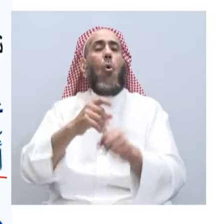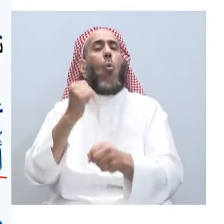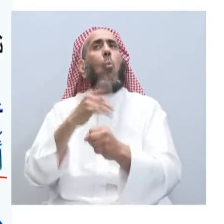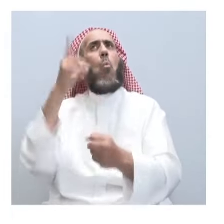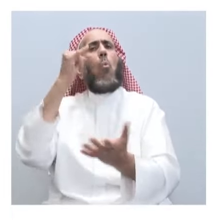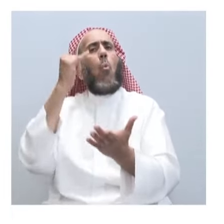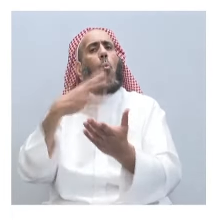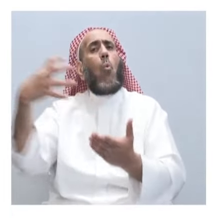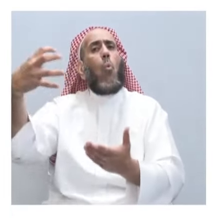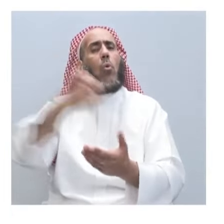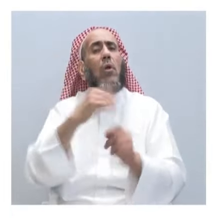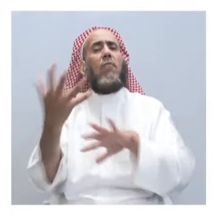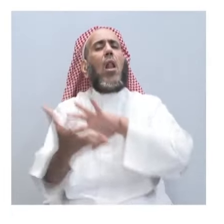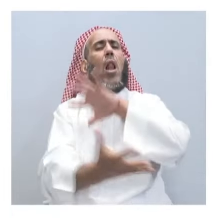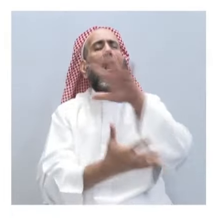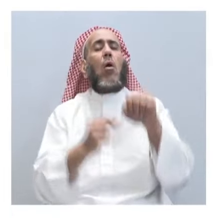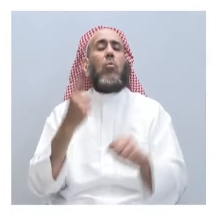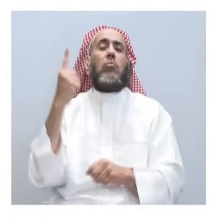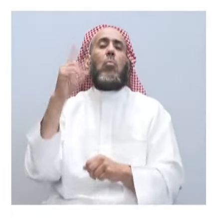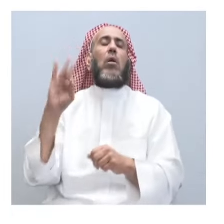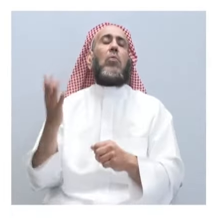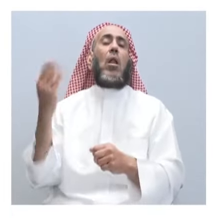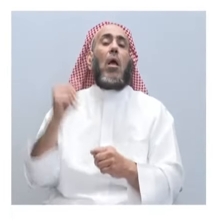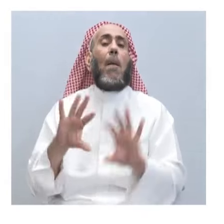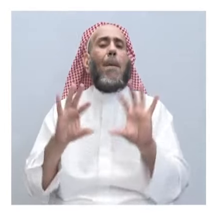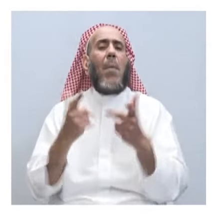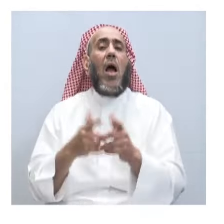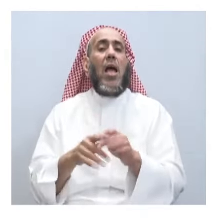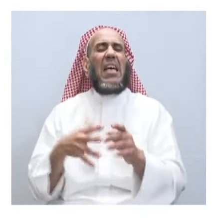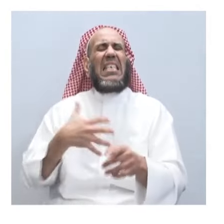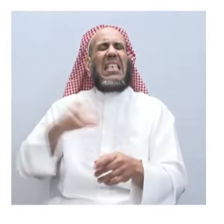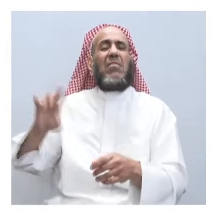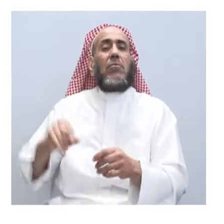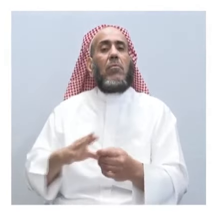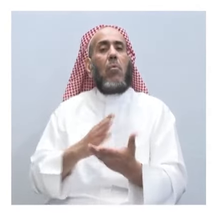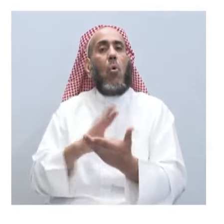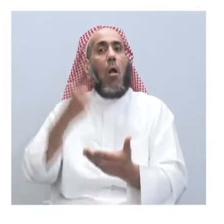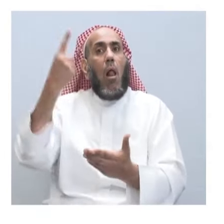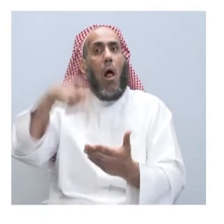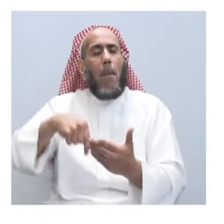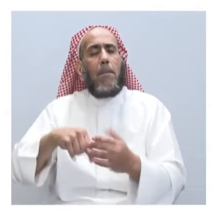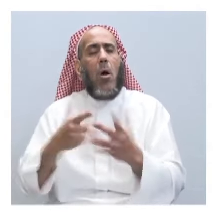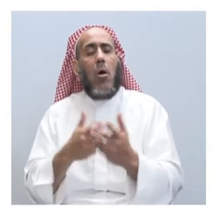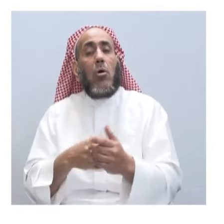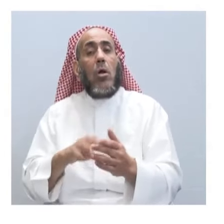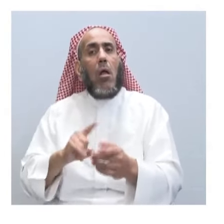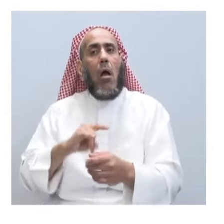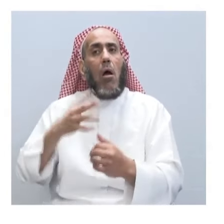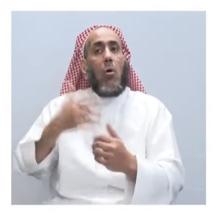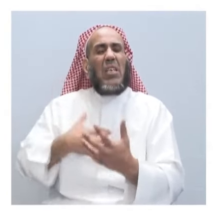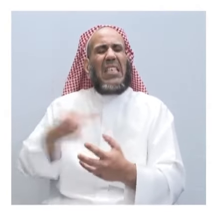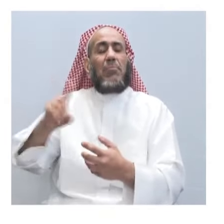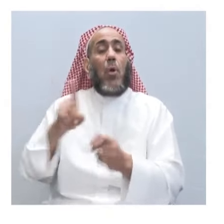عز وجل طيب ما هي الطيره المنهيه عنها ركزوا الضابط الطيره المنهي